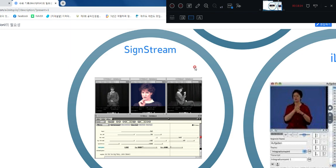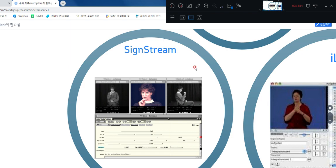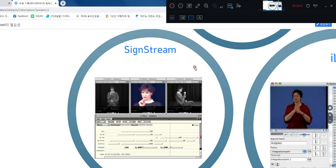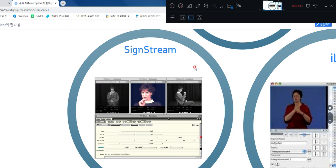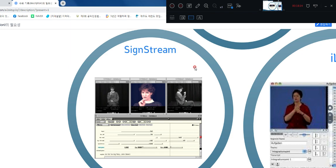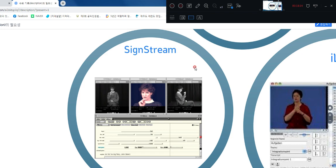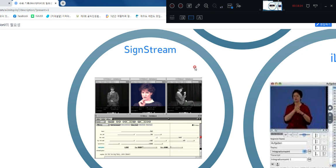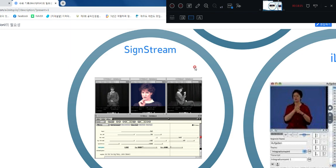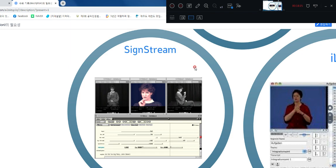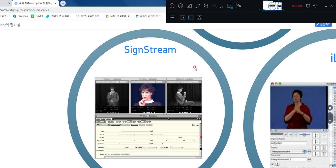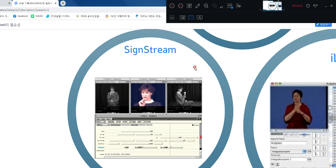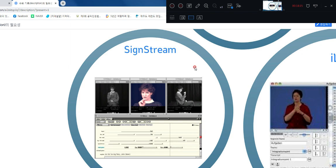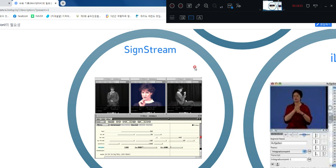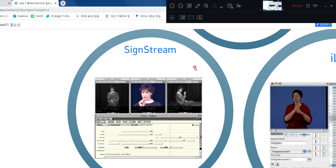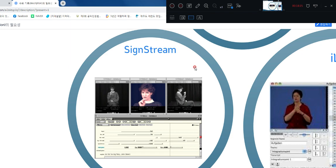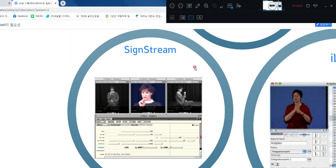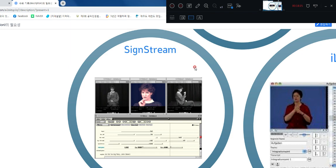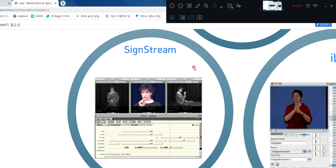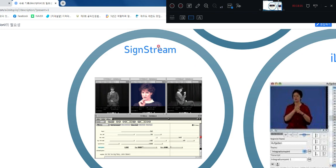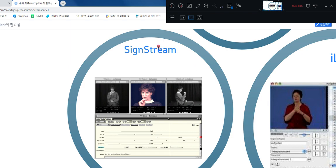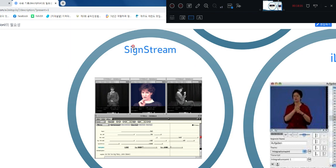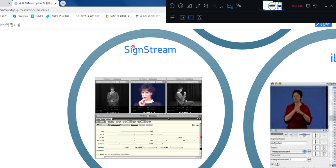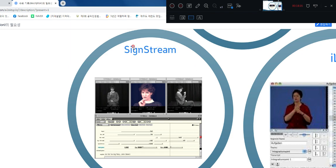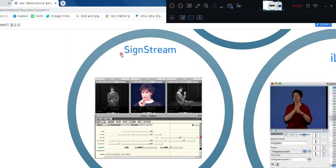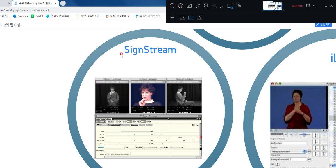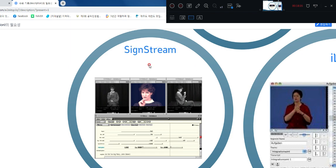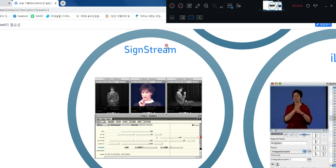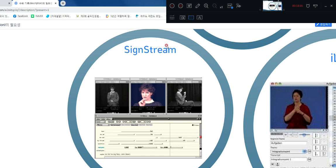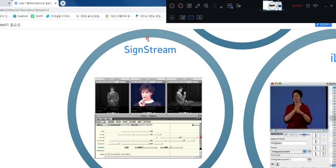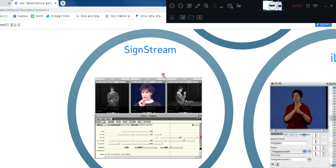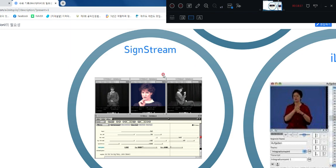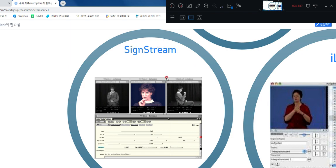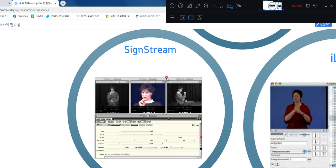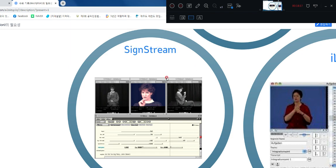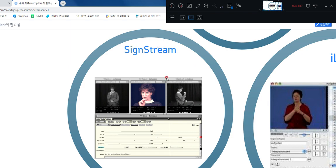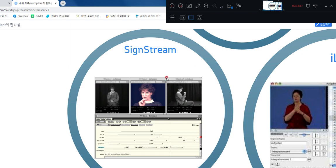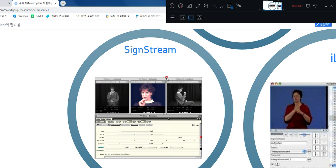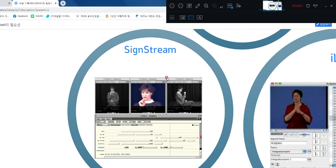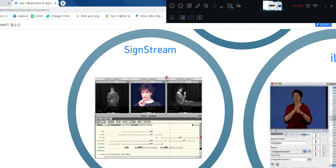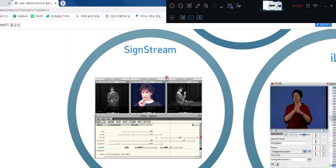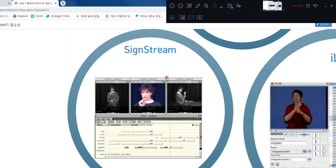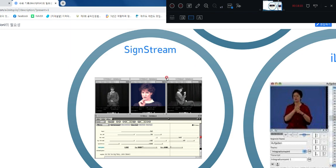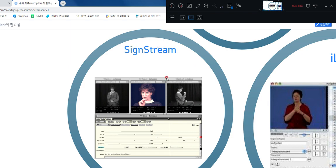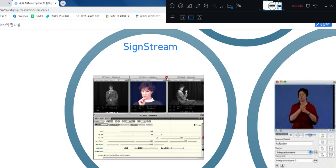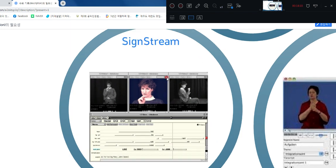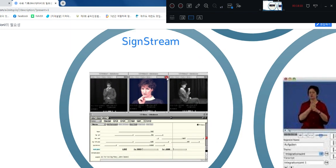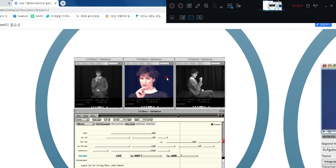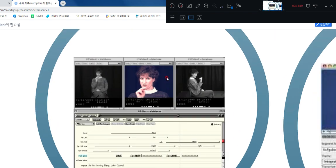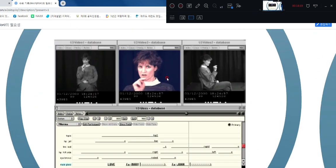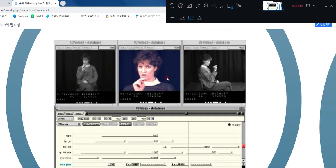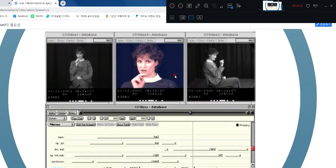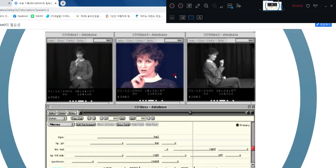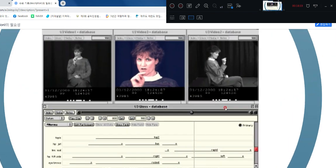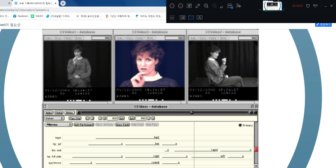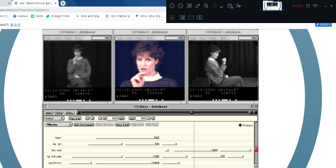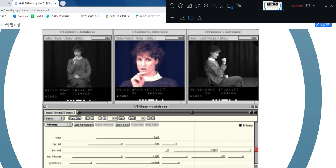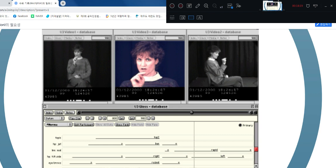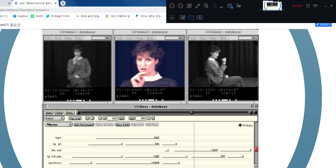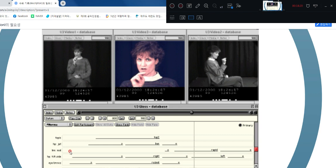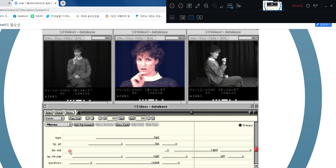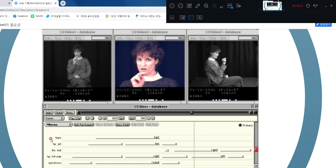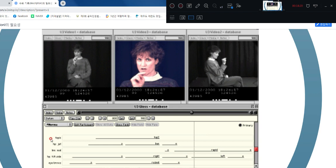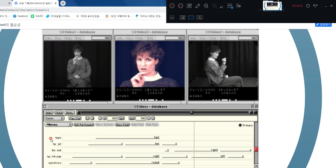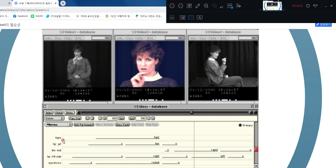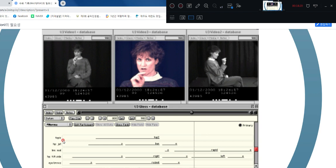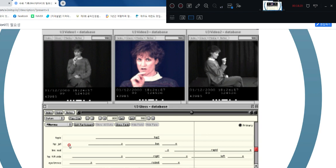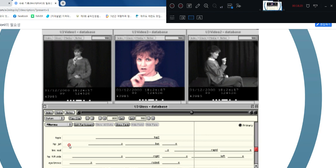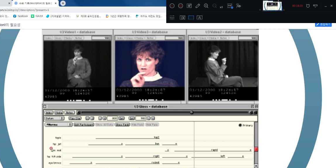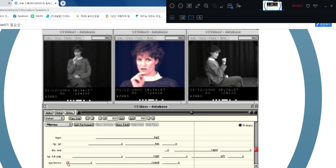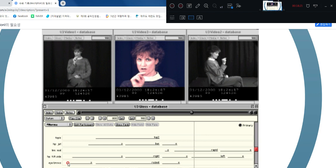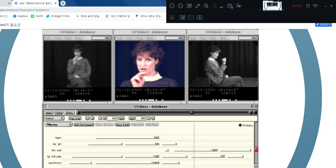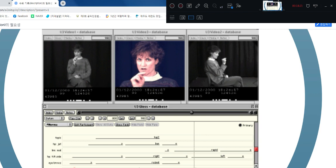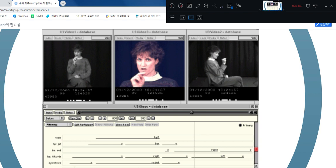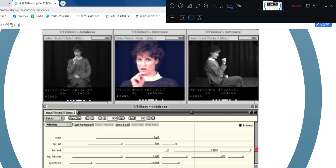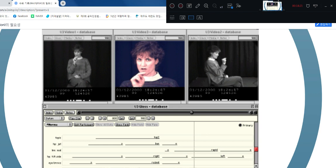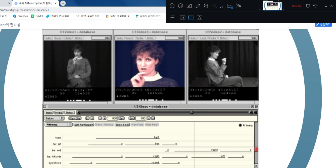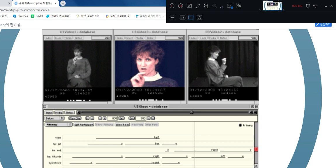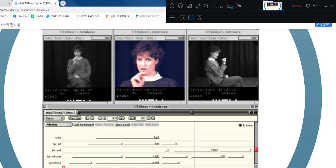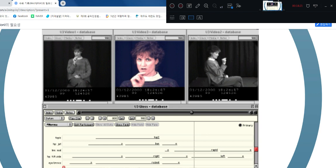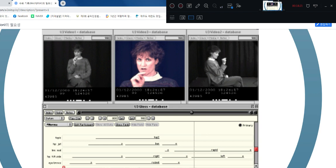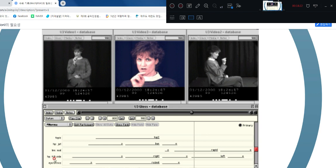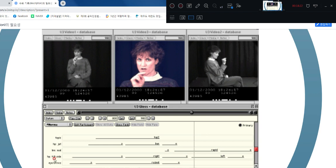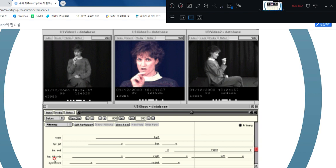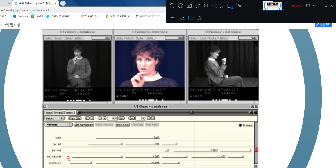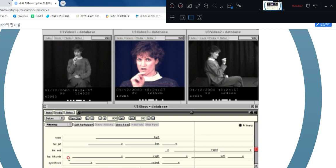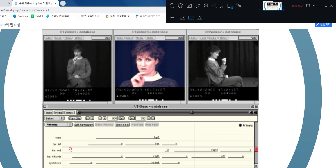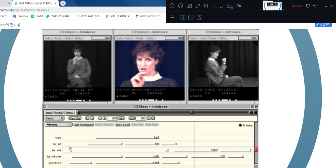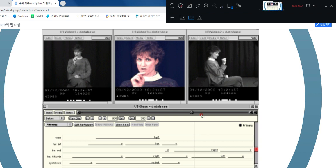그래서 실제로 제대로 수화 연구할 때는 뭐 이런 사인 스트림 같은 프로그램도 그렇고, 아까 이렇게